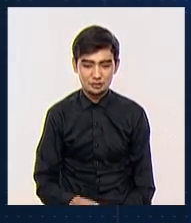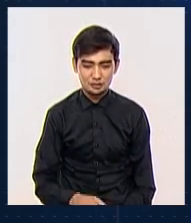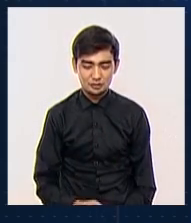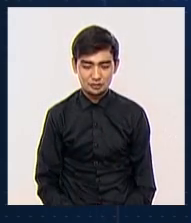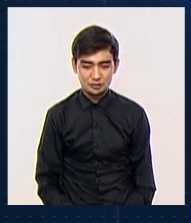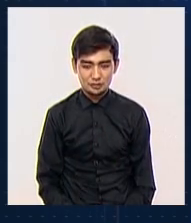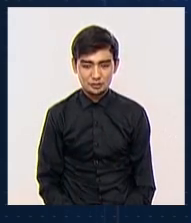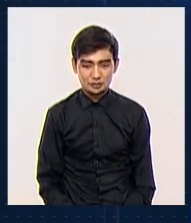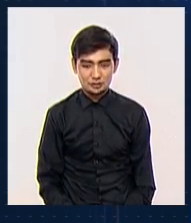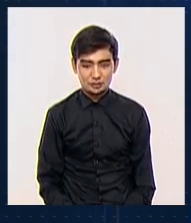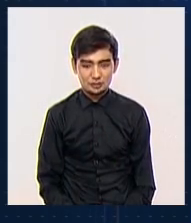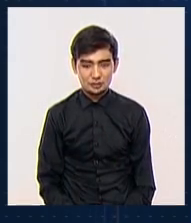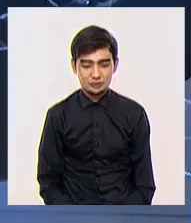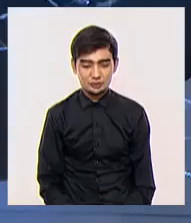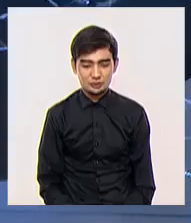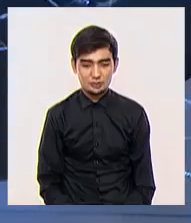жатыр.